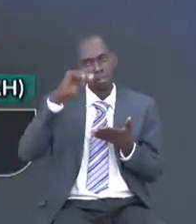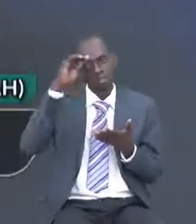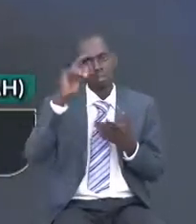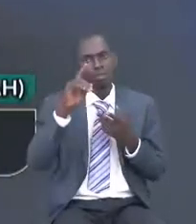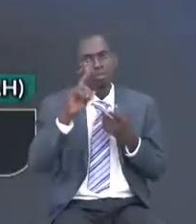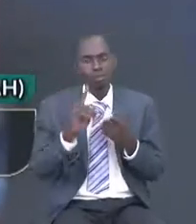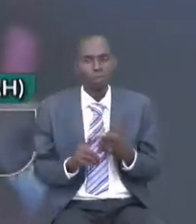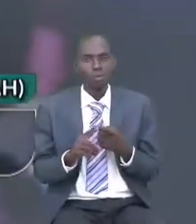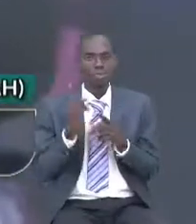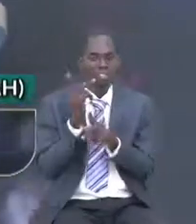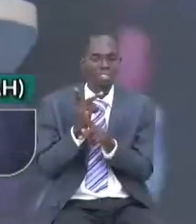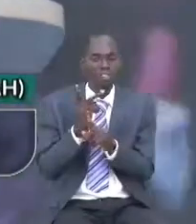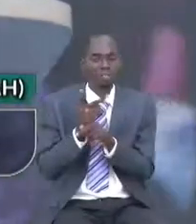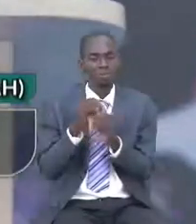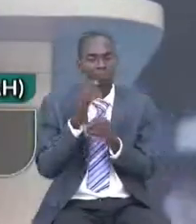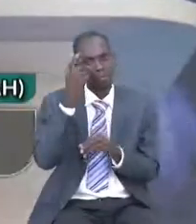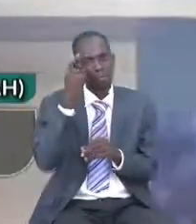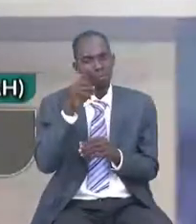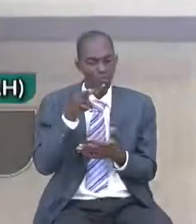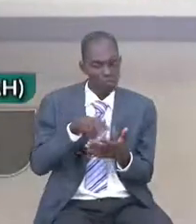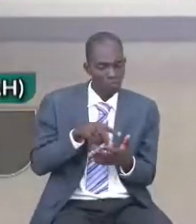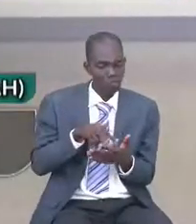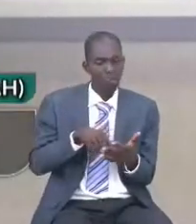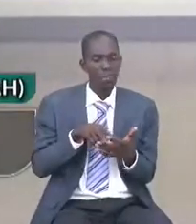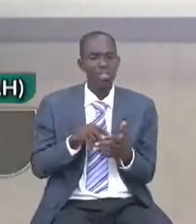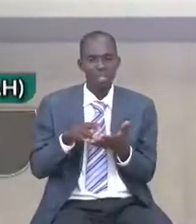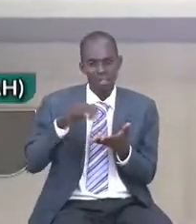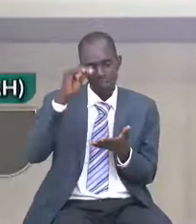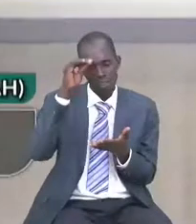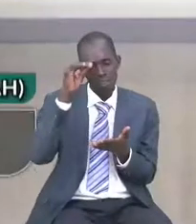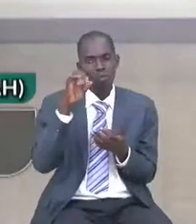dans la vie, nous apprenons pour retenir.